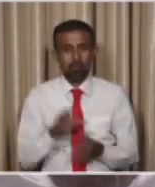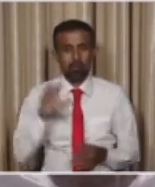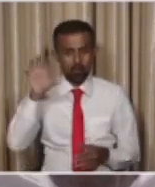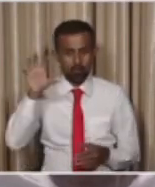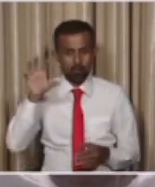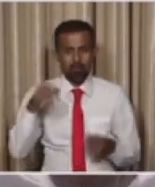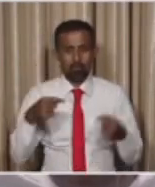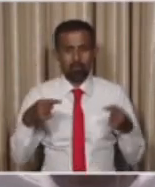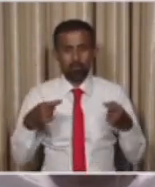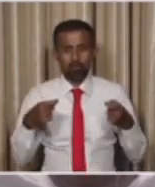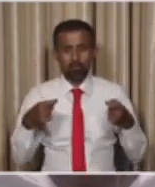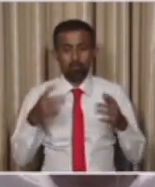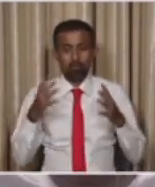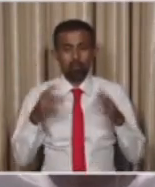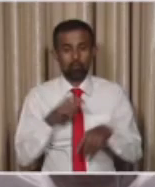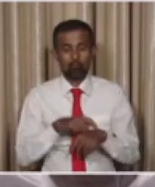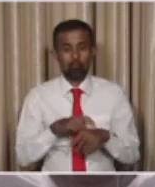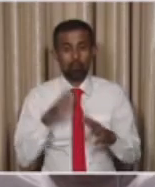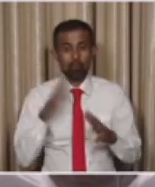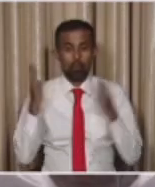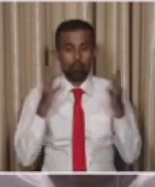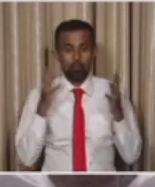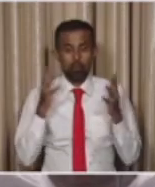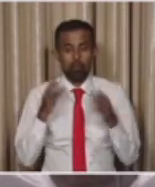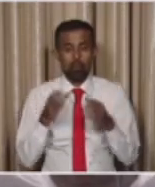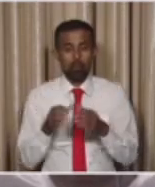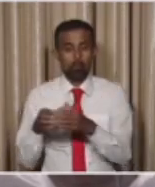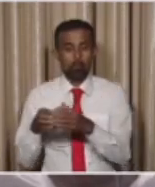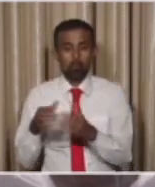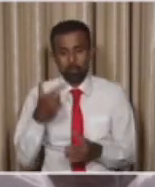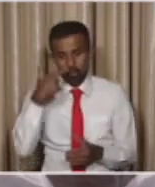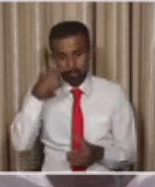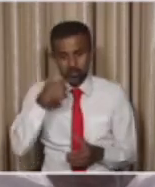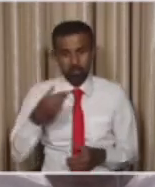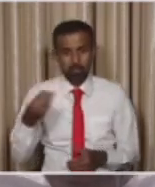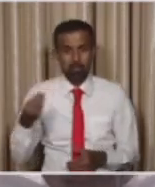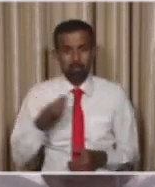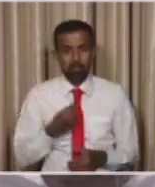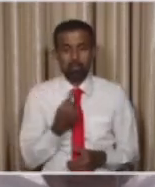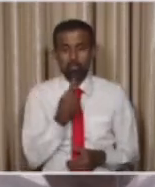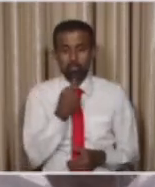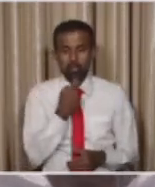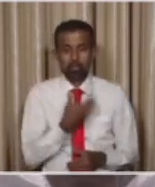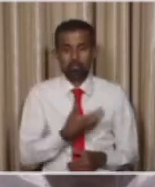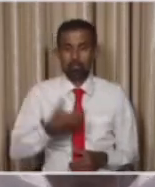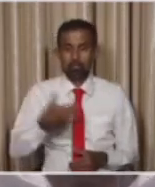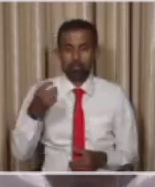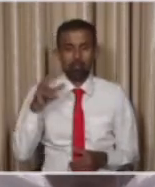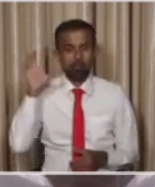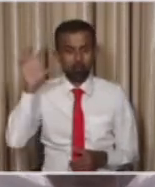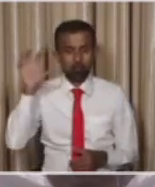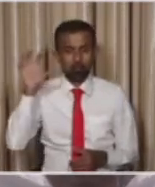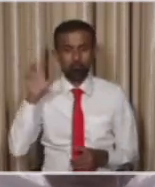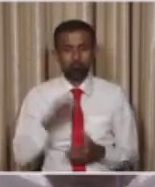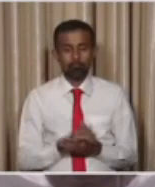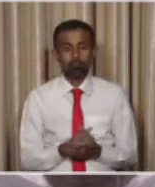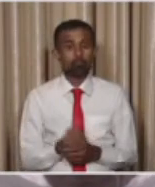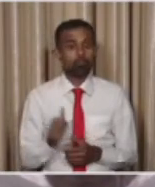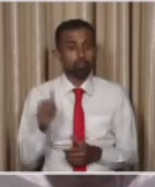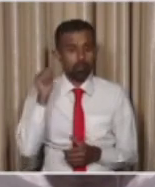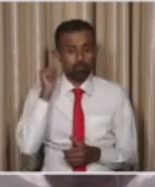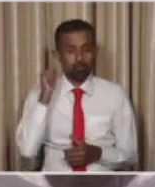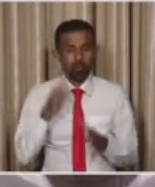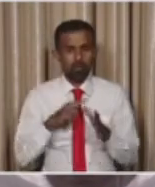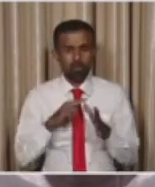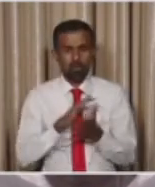යුද්ධ තියෙන වෙලාවේ ලෝකය බලකඳුර පෙළ ගැස් වෙනකොට අපිට තෙල් ටික දෙන්න අපේ තේ ටික ගන්න තිබිච්ච රටක් එදා හිටපු අහමඩ්